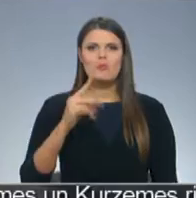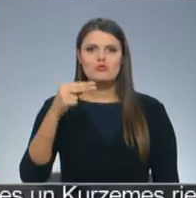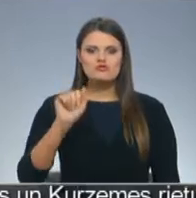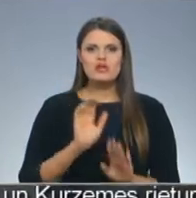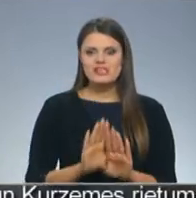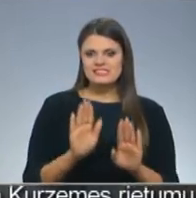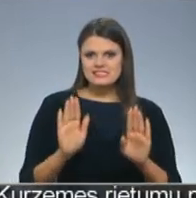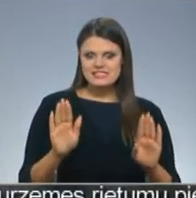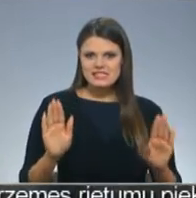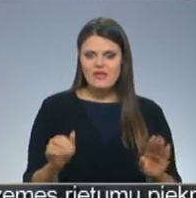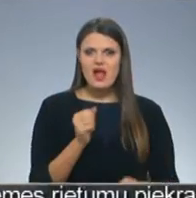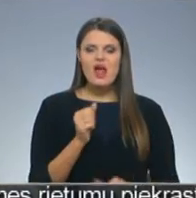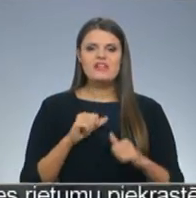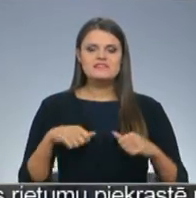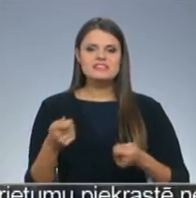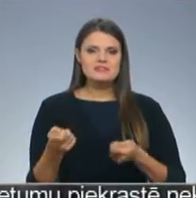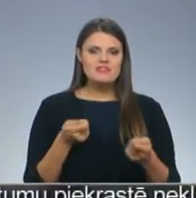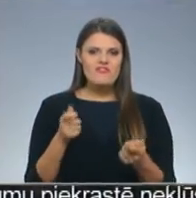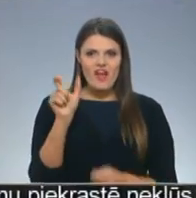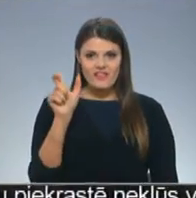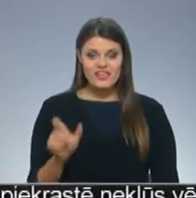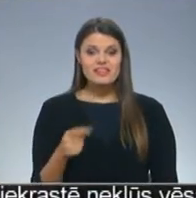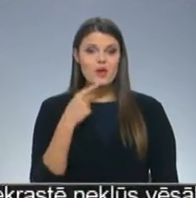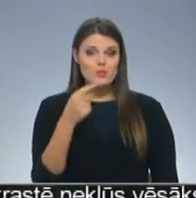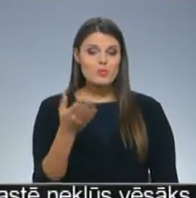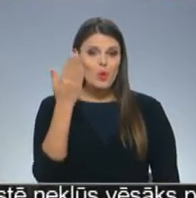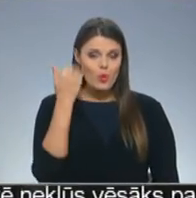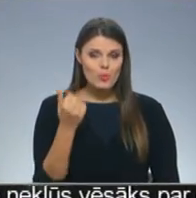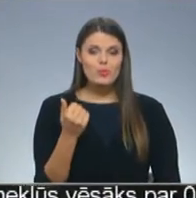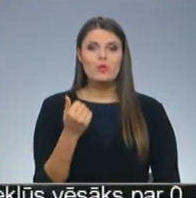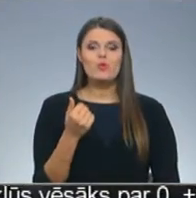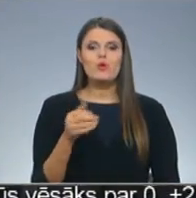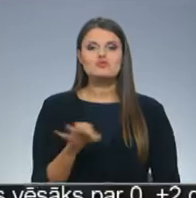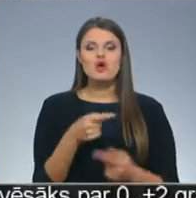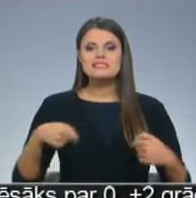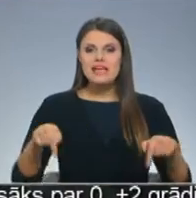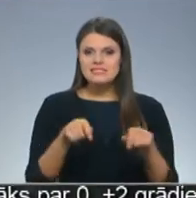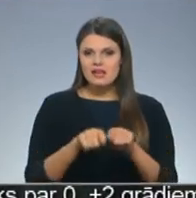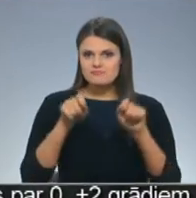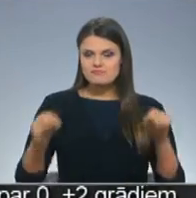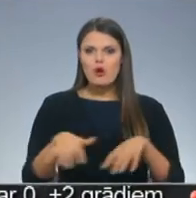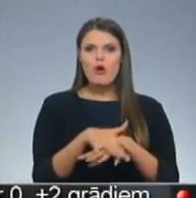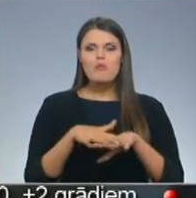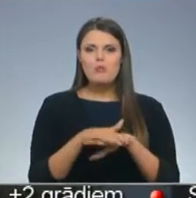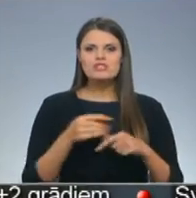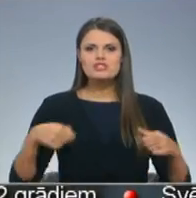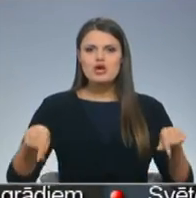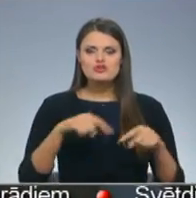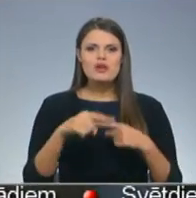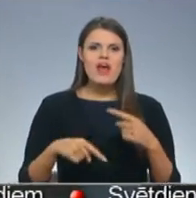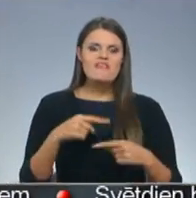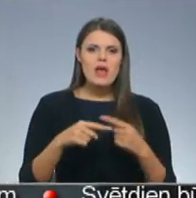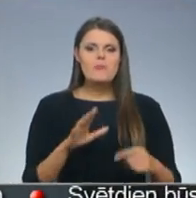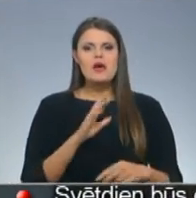Latgales vēstniecības Gors vadītāja Diāna Zirniņa norāda, kopš koncerta zāle ir vērusi savas durvis, publiskā zona vienmēr kalpoja par